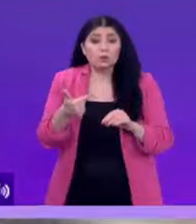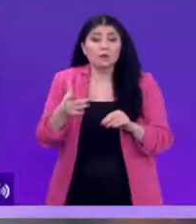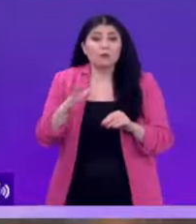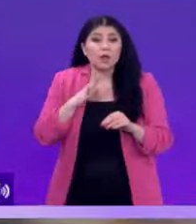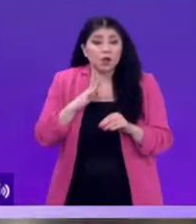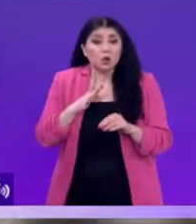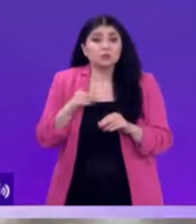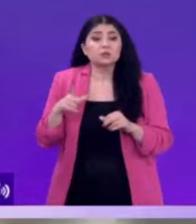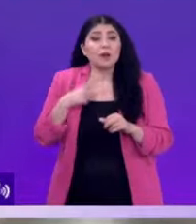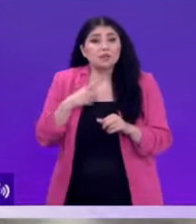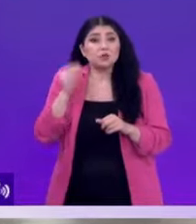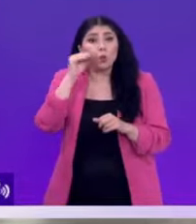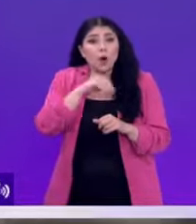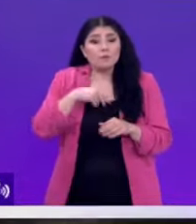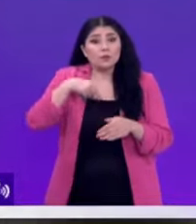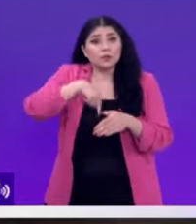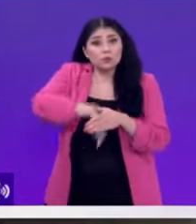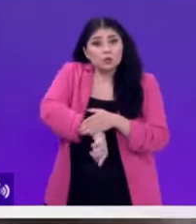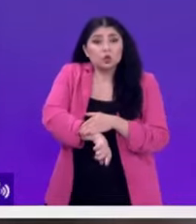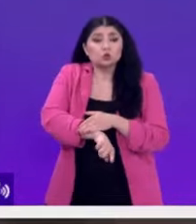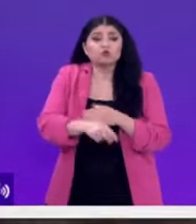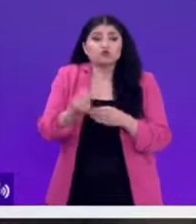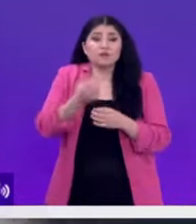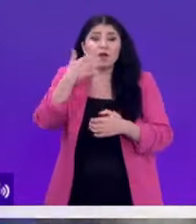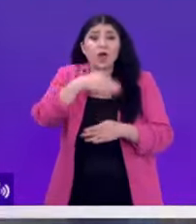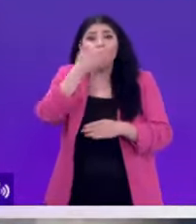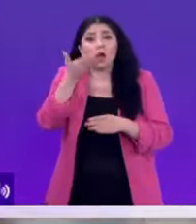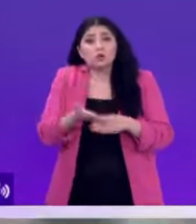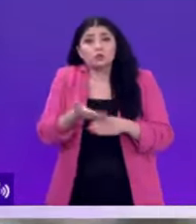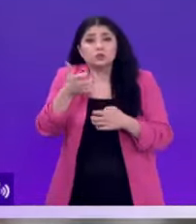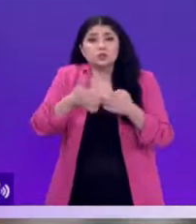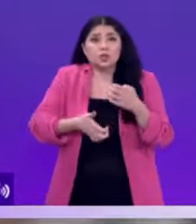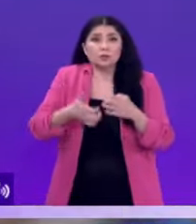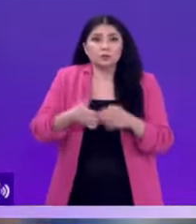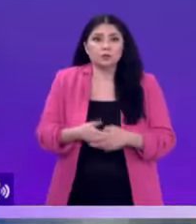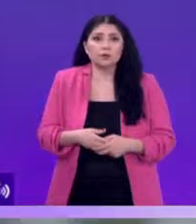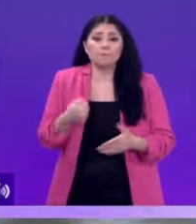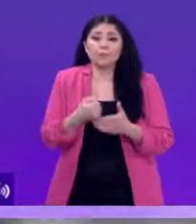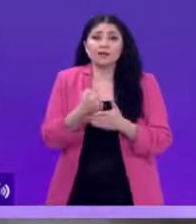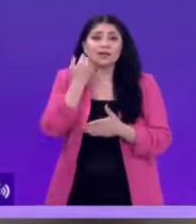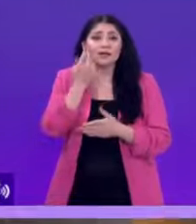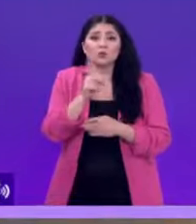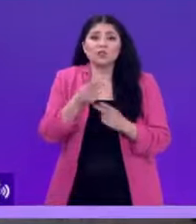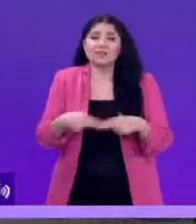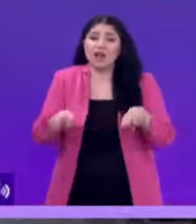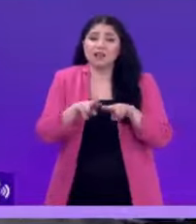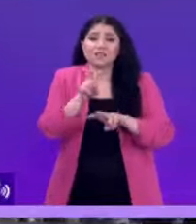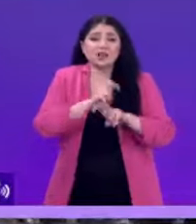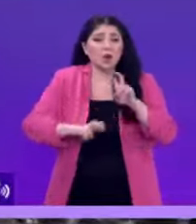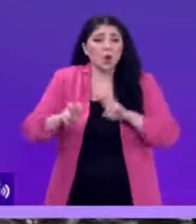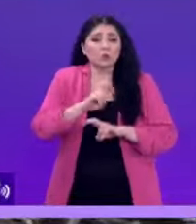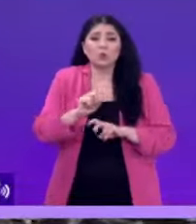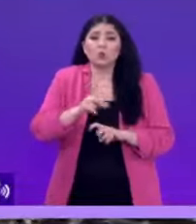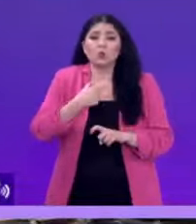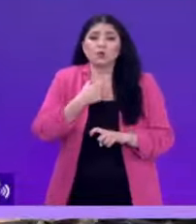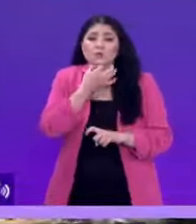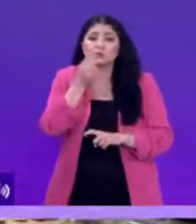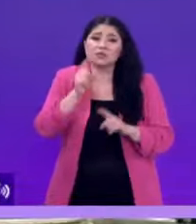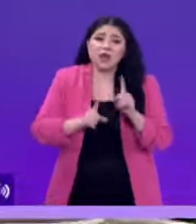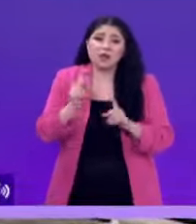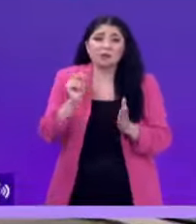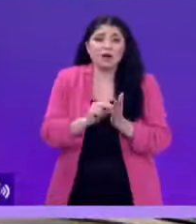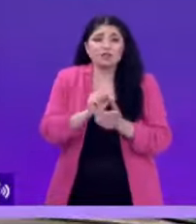fie oameni prinși sub dărâmături acolo? Până când nu se termină intervenția, nu vă pot spune dacă mai